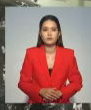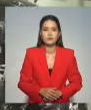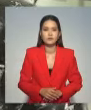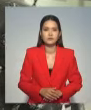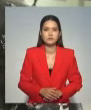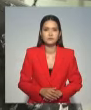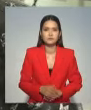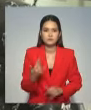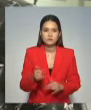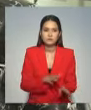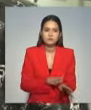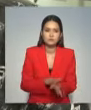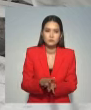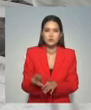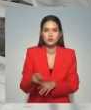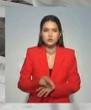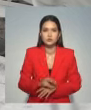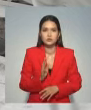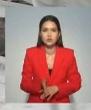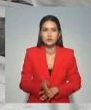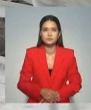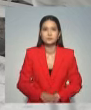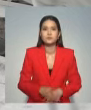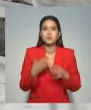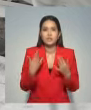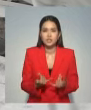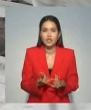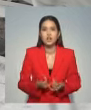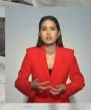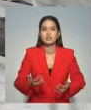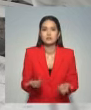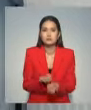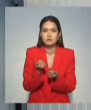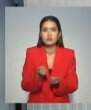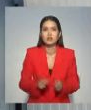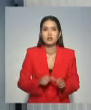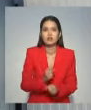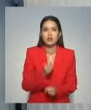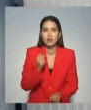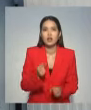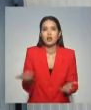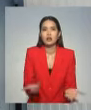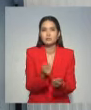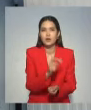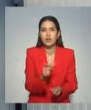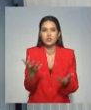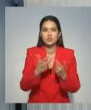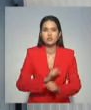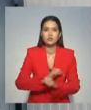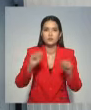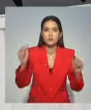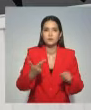туловища 40-45%. Сейчас предприятие обесточено. Спасатели считают, что